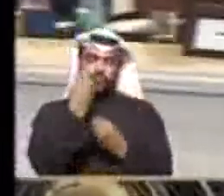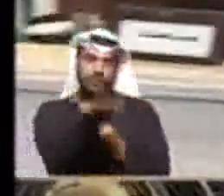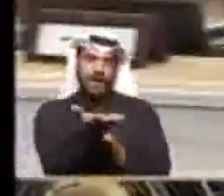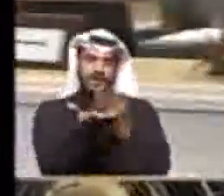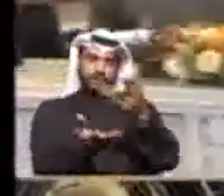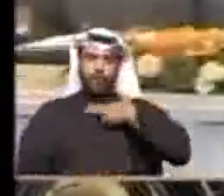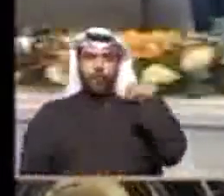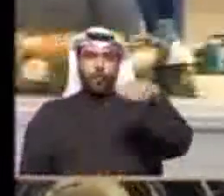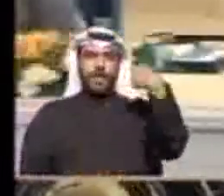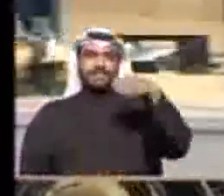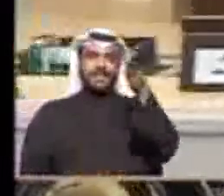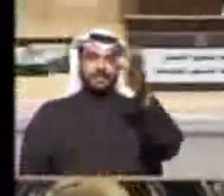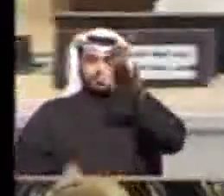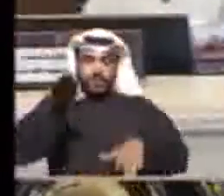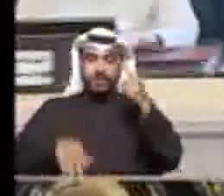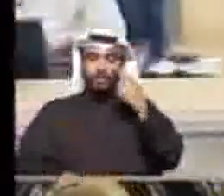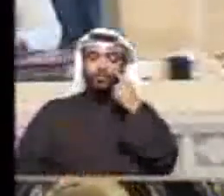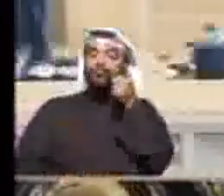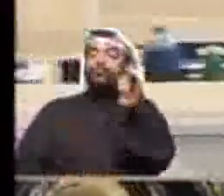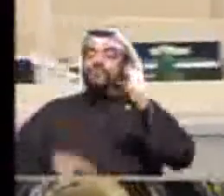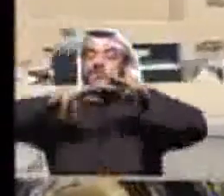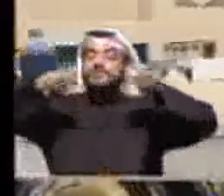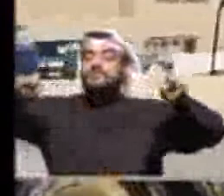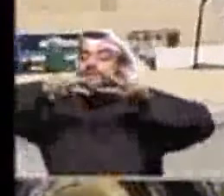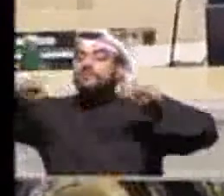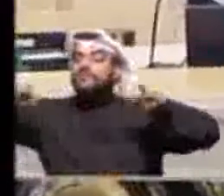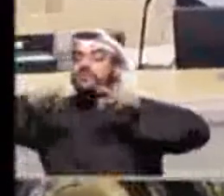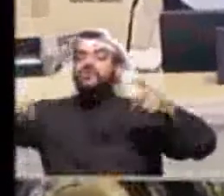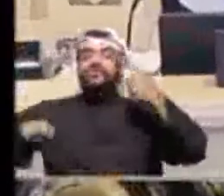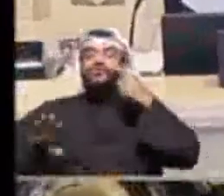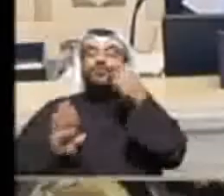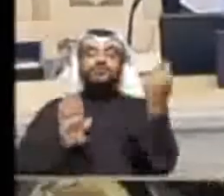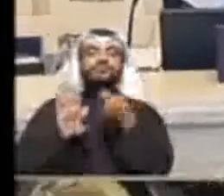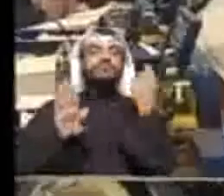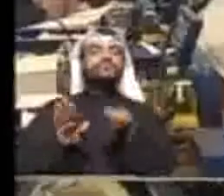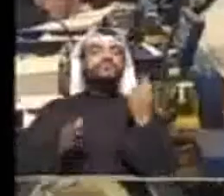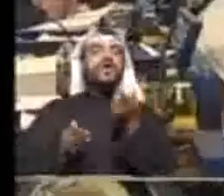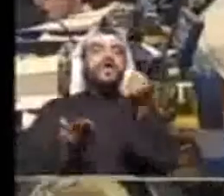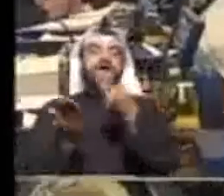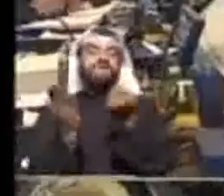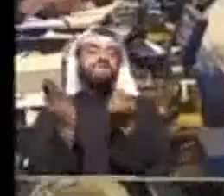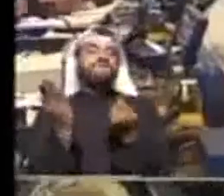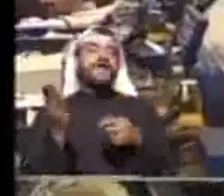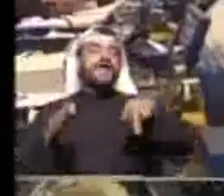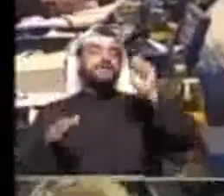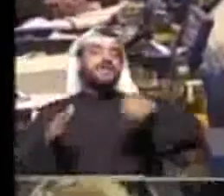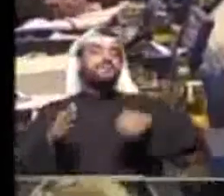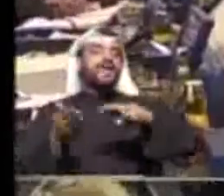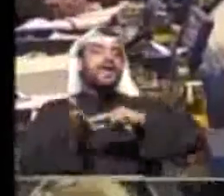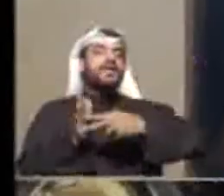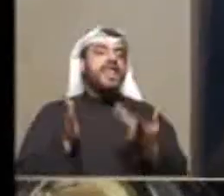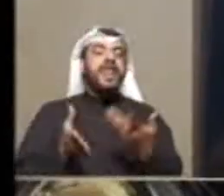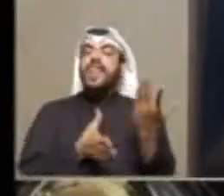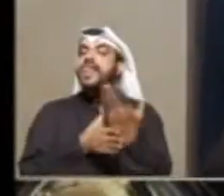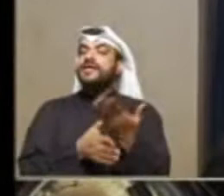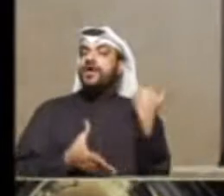كل من هذه المناقصات باتخاذ اللازم لإجراء تحقيق في موضوع كل مناقصة لتحديد الأسباب التي حالت دون توقيع